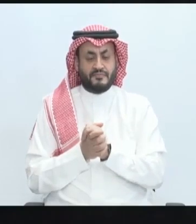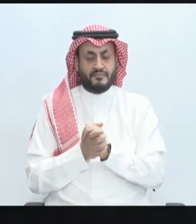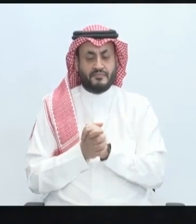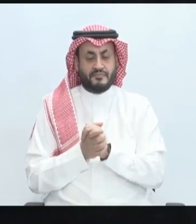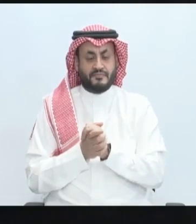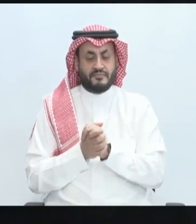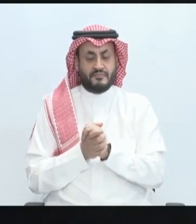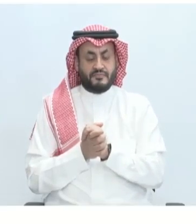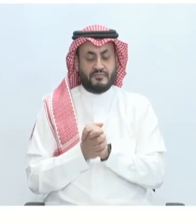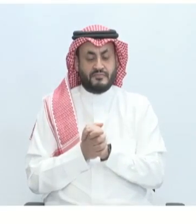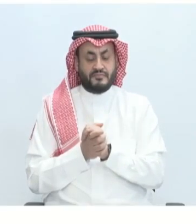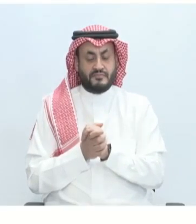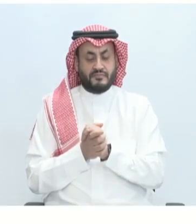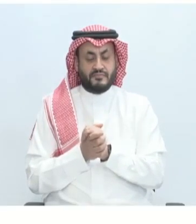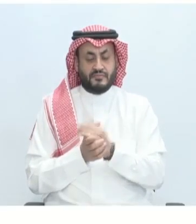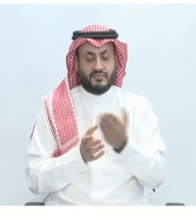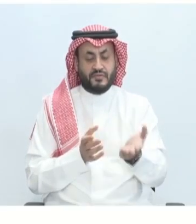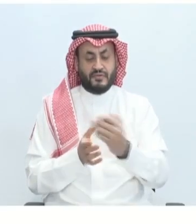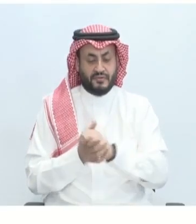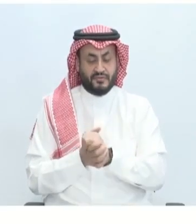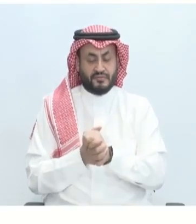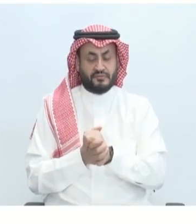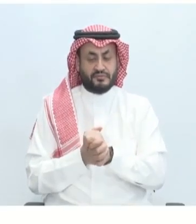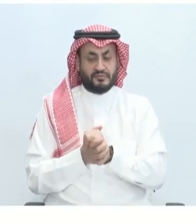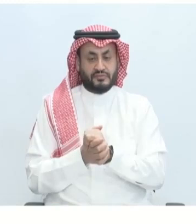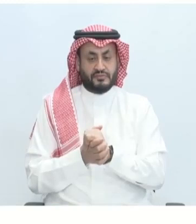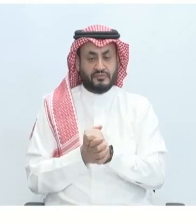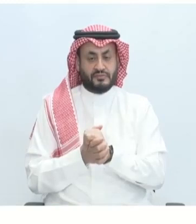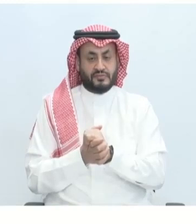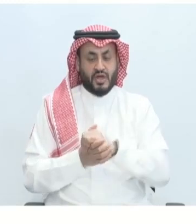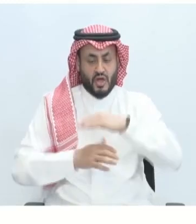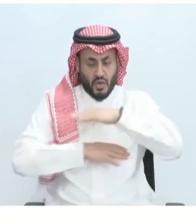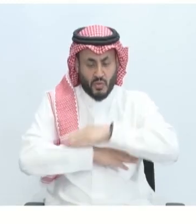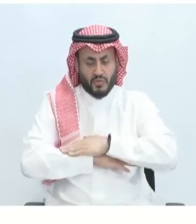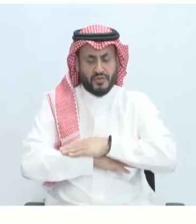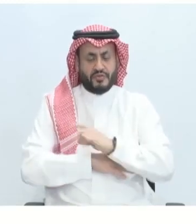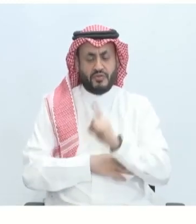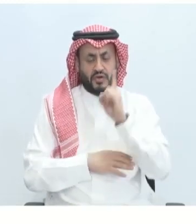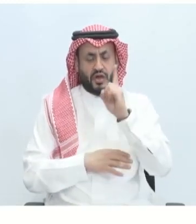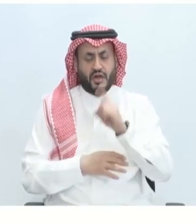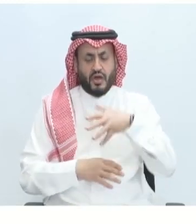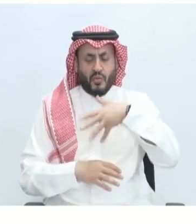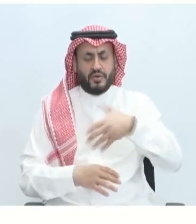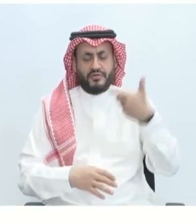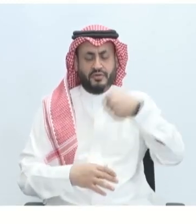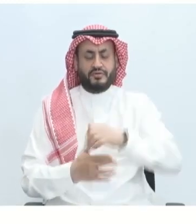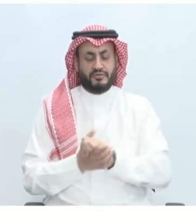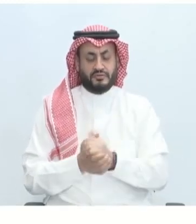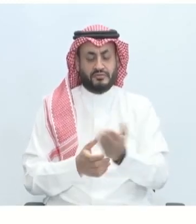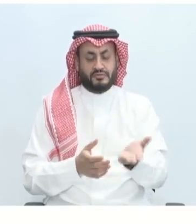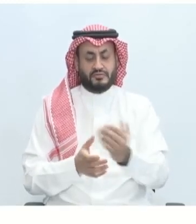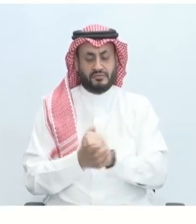احسنتم نقول اعظم ما نخرج به من هذه الايات هو ان اطيع الله تعالى